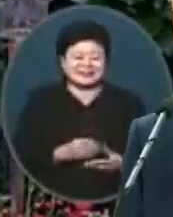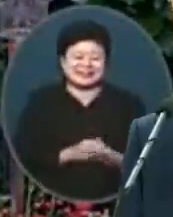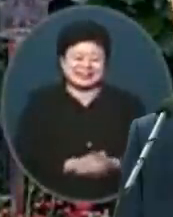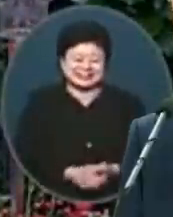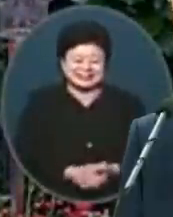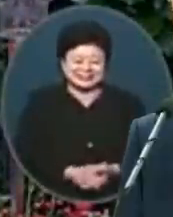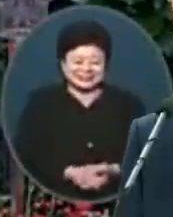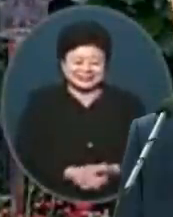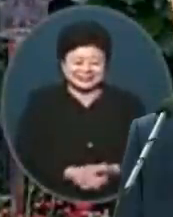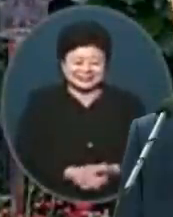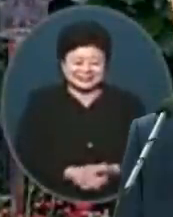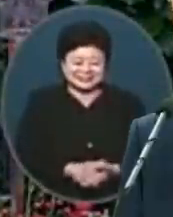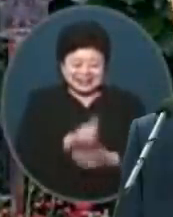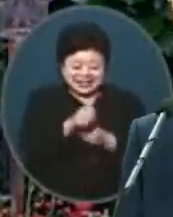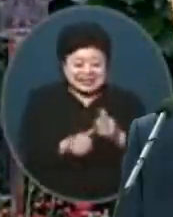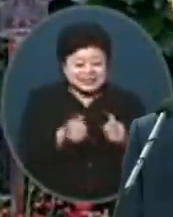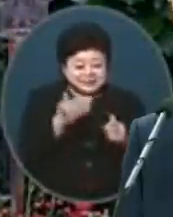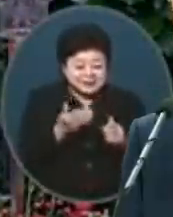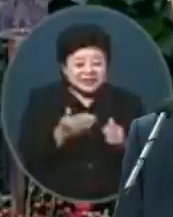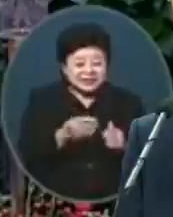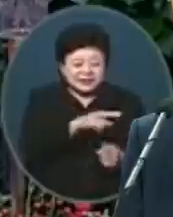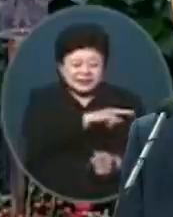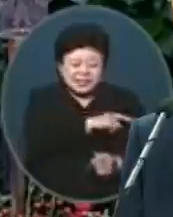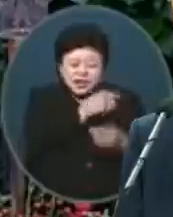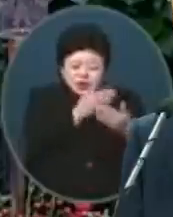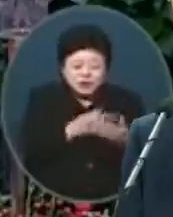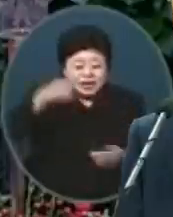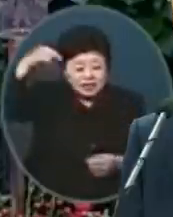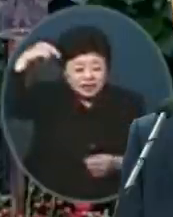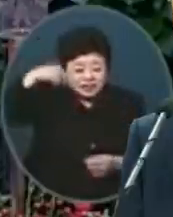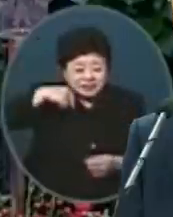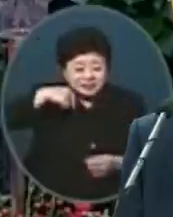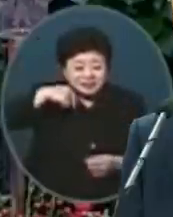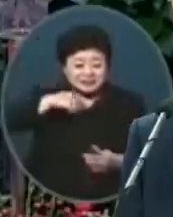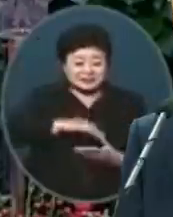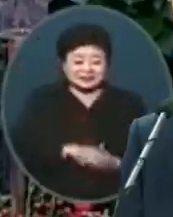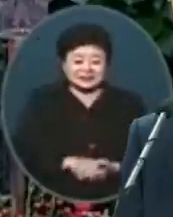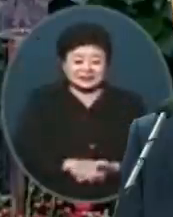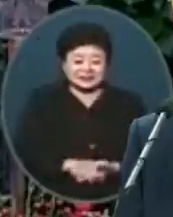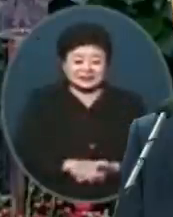없겠습니다. 하나님께서 가장 귀하게 여기시는